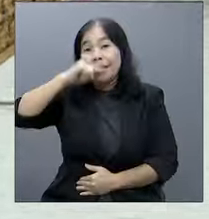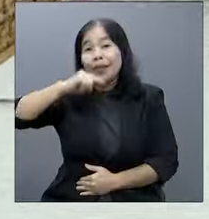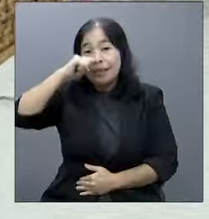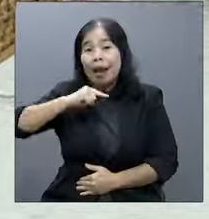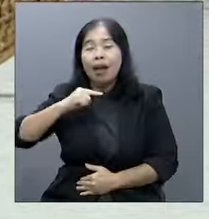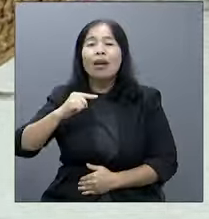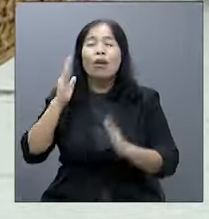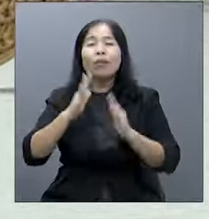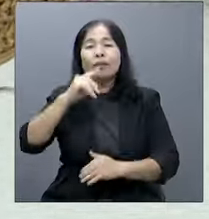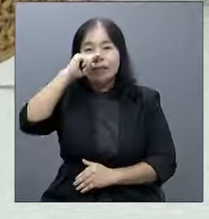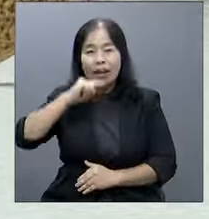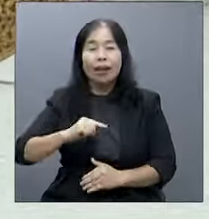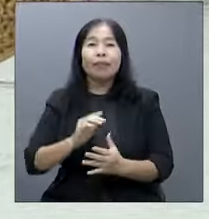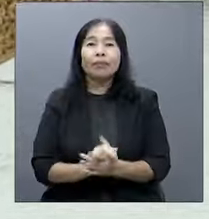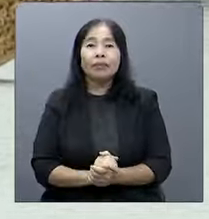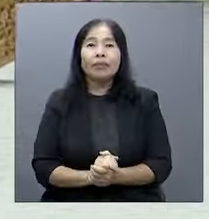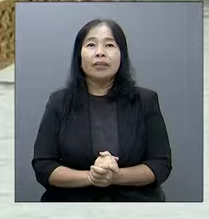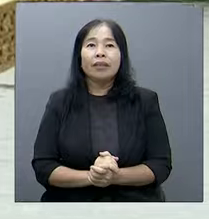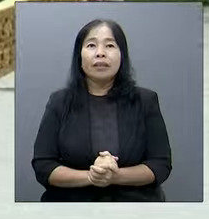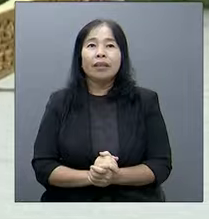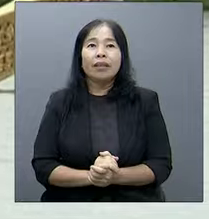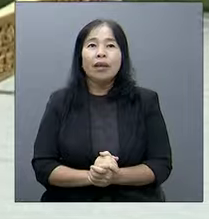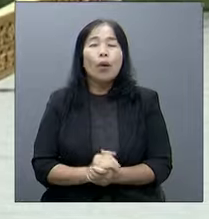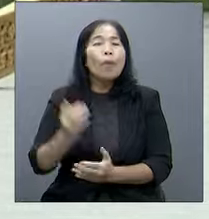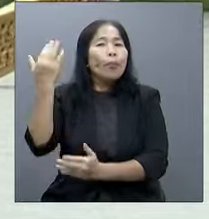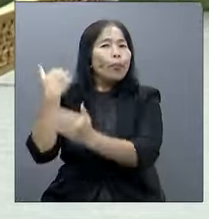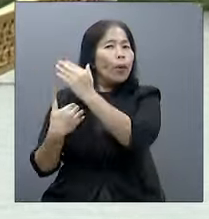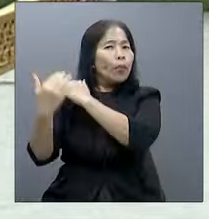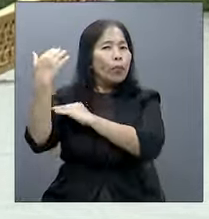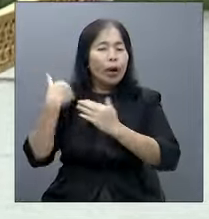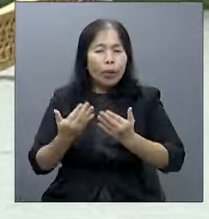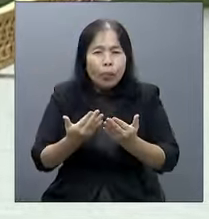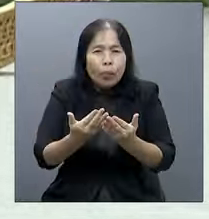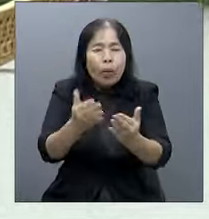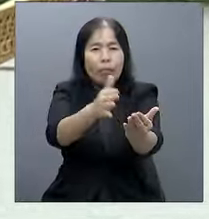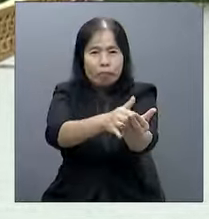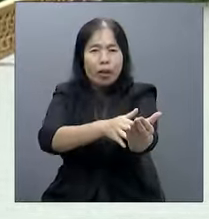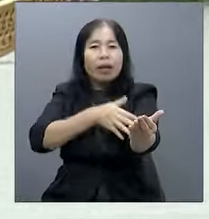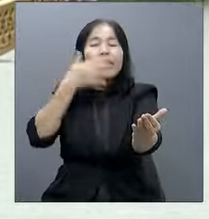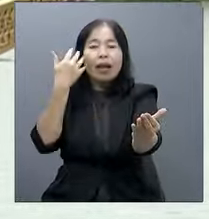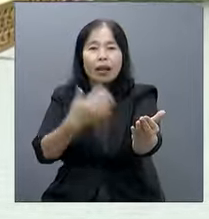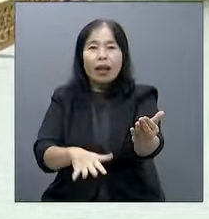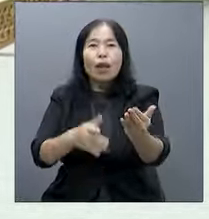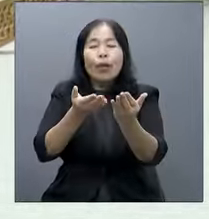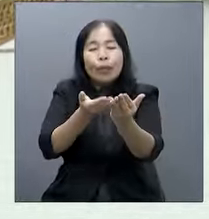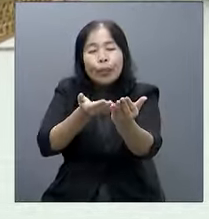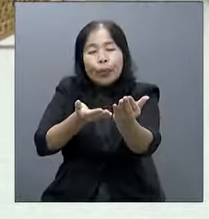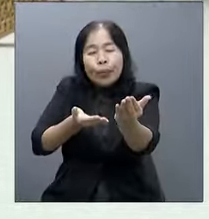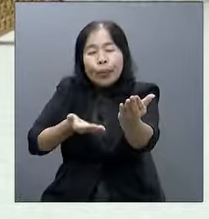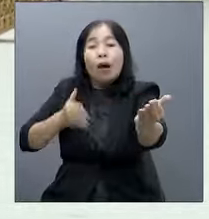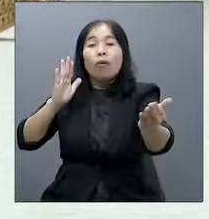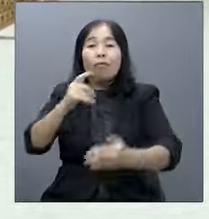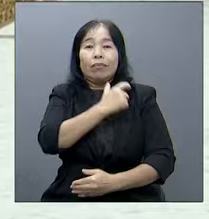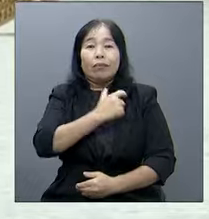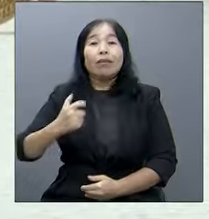คามเป็คนไทยครัชงถ้าพูฉ่ขบวนพยุษาญาตราทางชนละมากositมีมาตงตะโบราณค่ะเป็รวขอบวนเรือพระราชชัพิทีทจัด